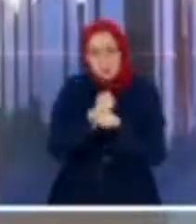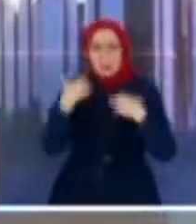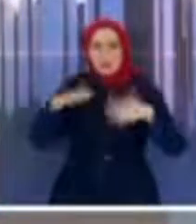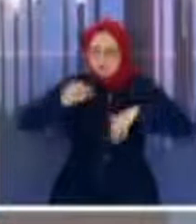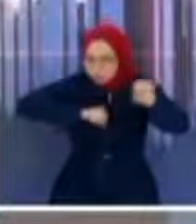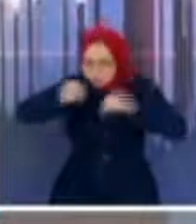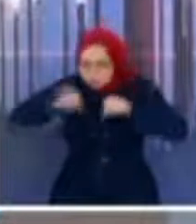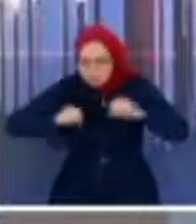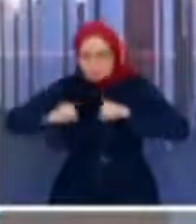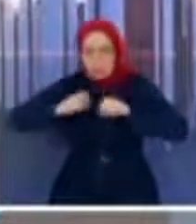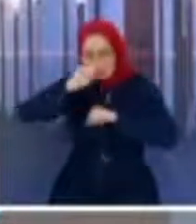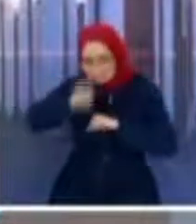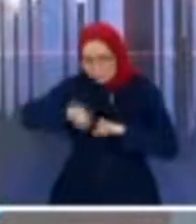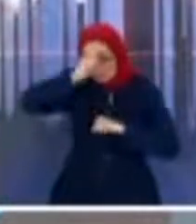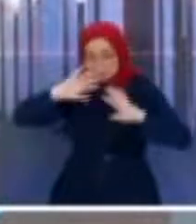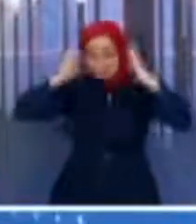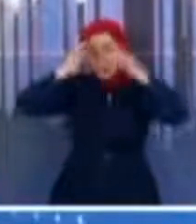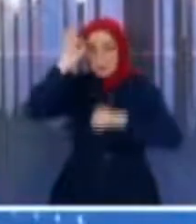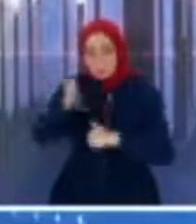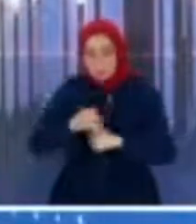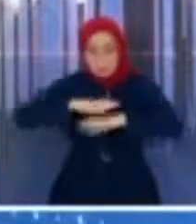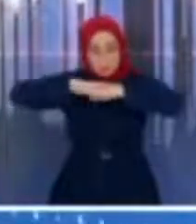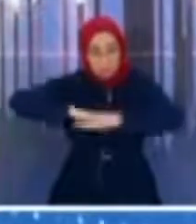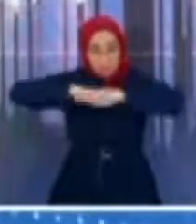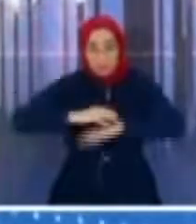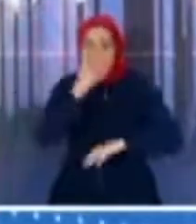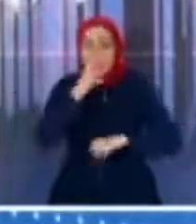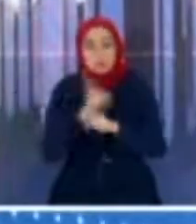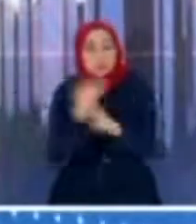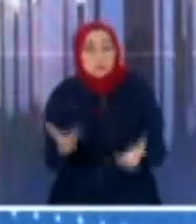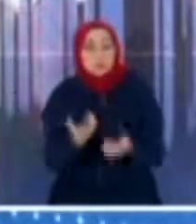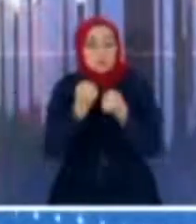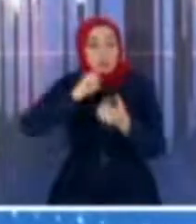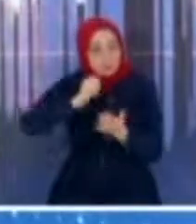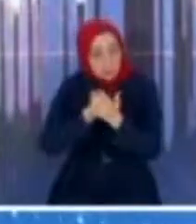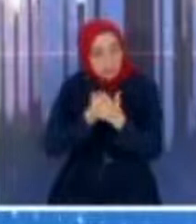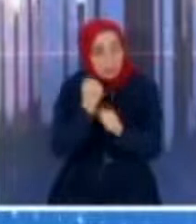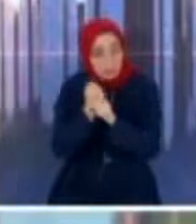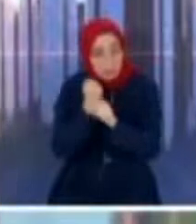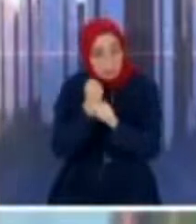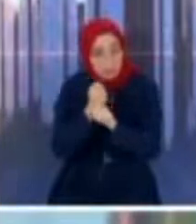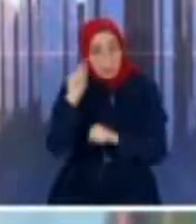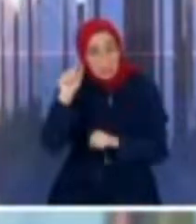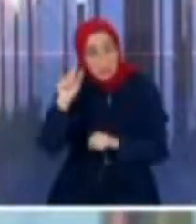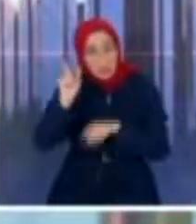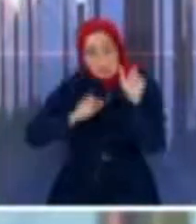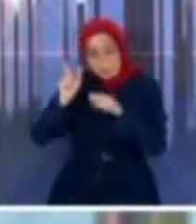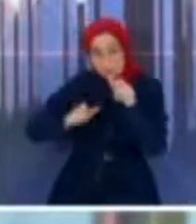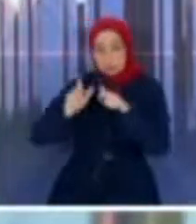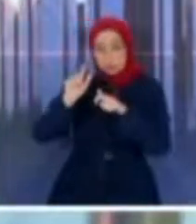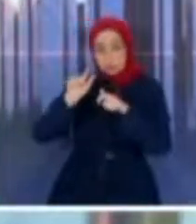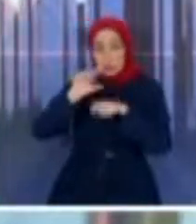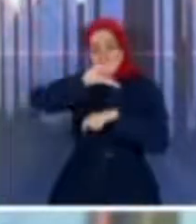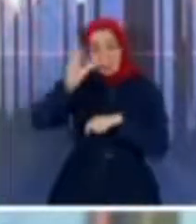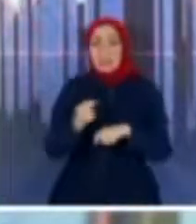الأخرانية. الحاجة الأخرى الإسعافات الأولية، الخدمة الأساسية كان اللي تبدأ بها الهلال الأحمر،